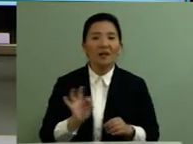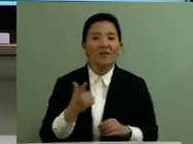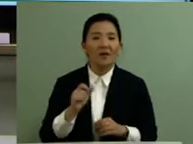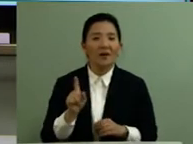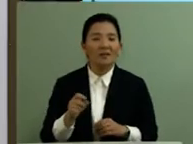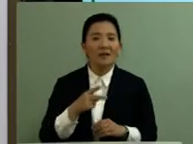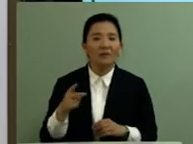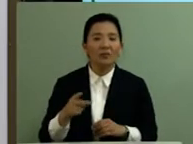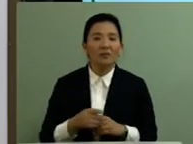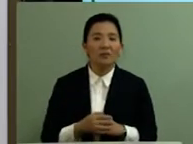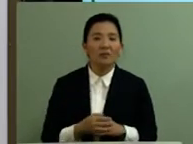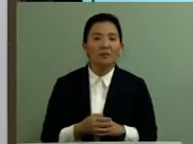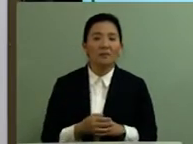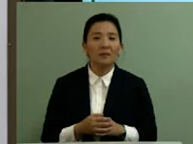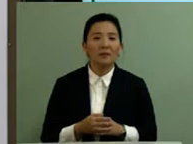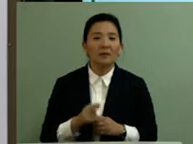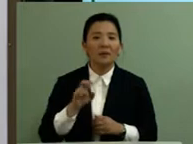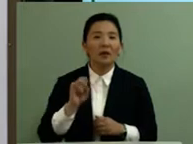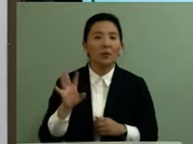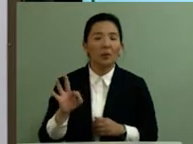равно, дано